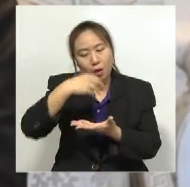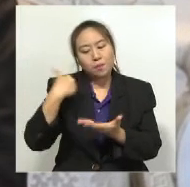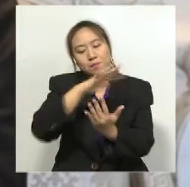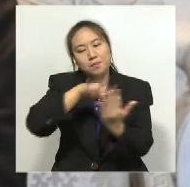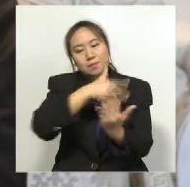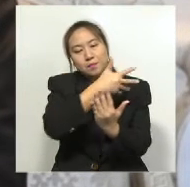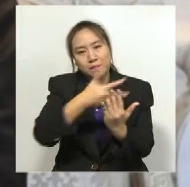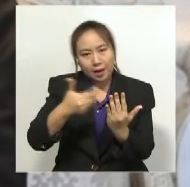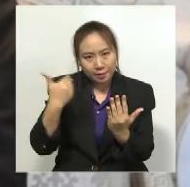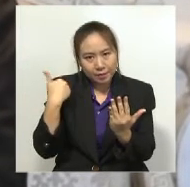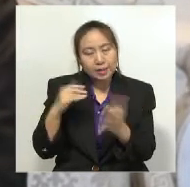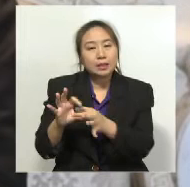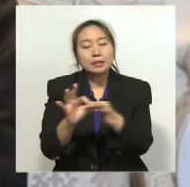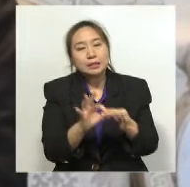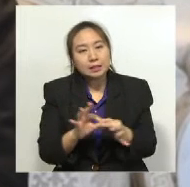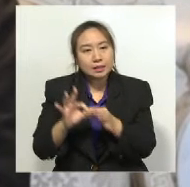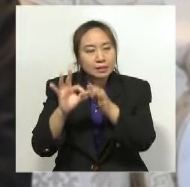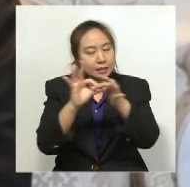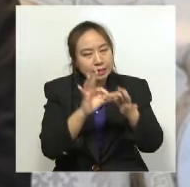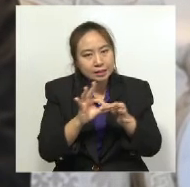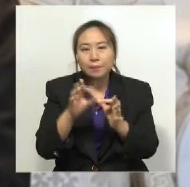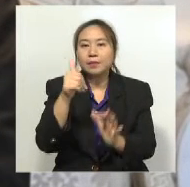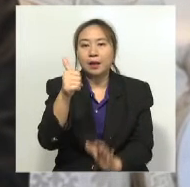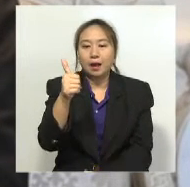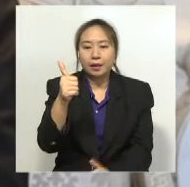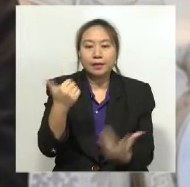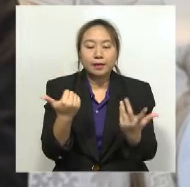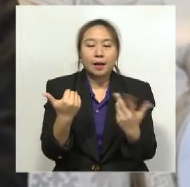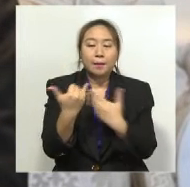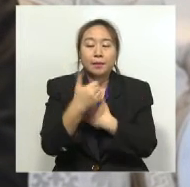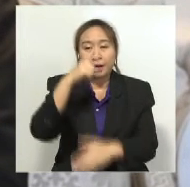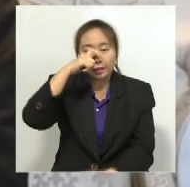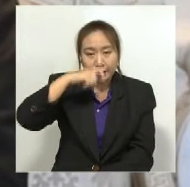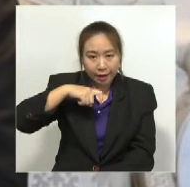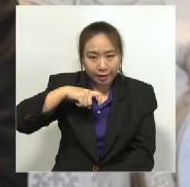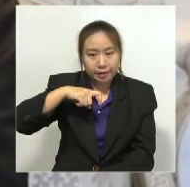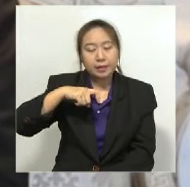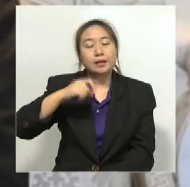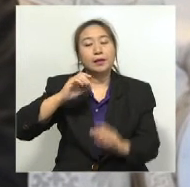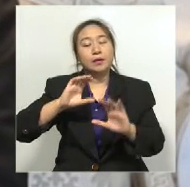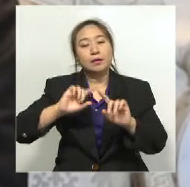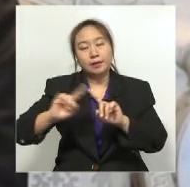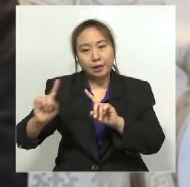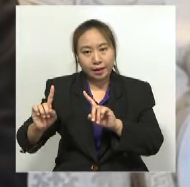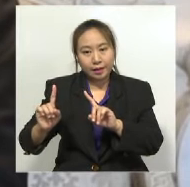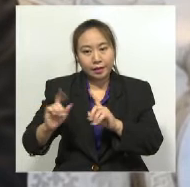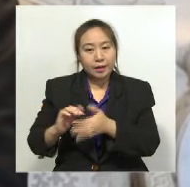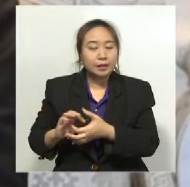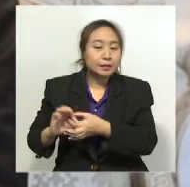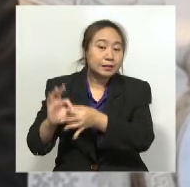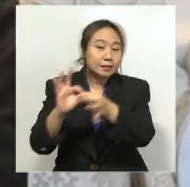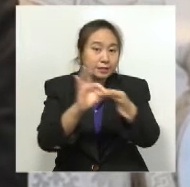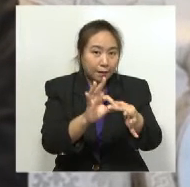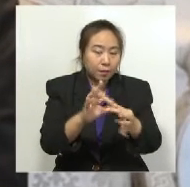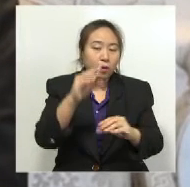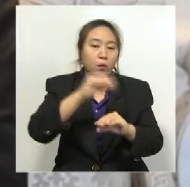ทที่จะเชื่อมโยงอย่างไร้รอยต่อกับประเทศไทยแล้วก็รอบบ้านของเราแล้วก็จะเชื่อมโยงไปยัง